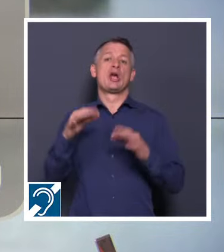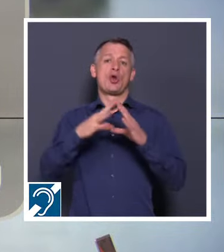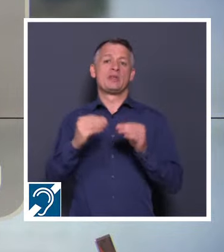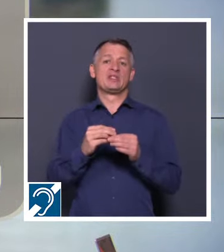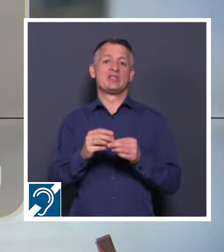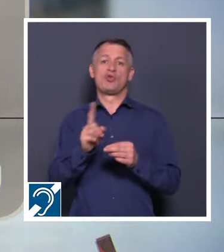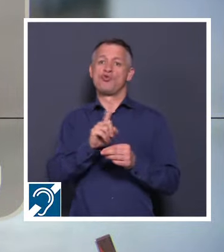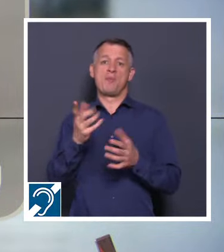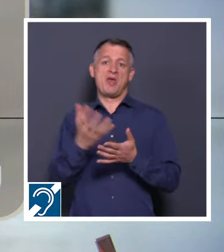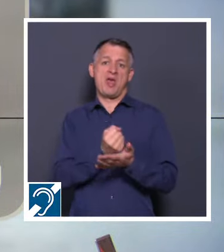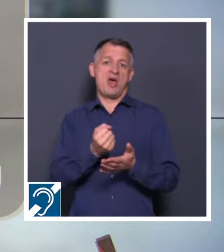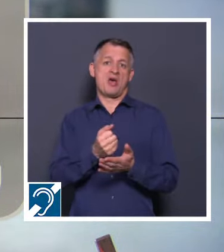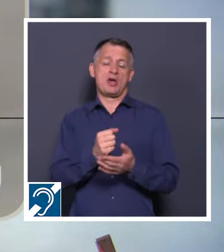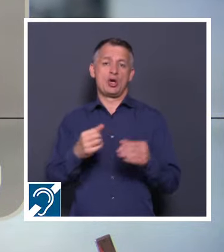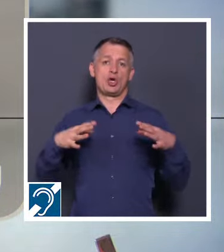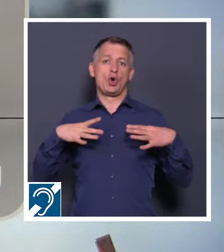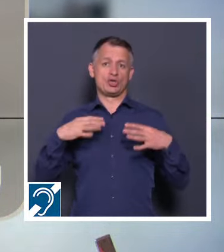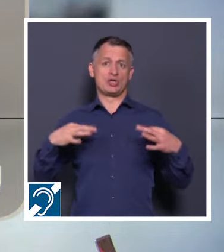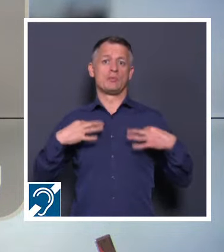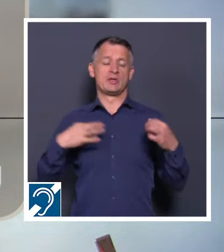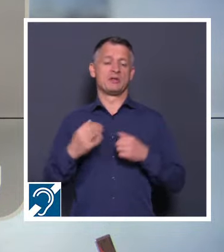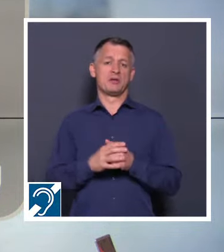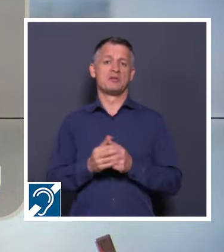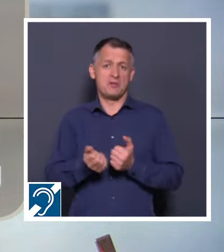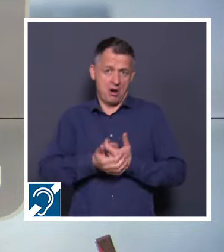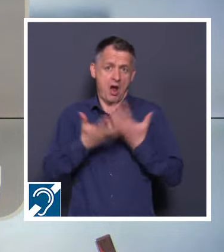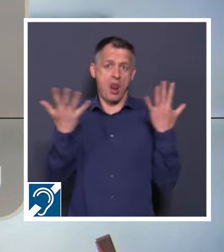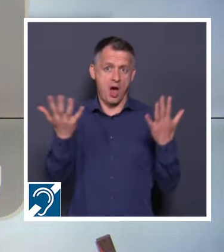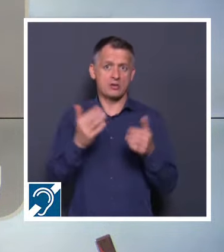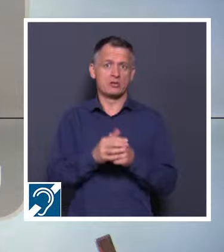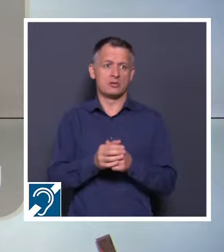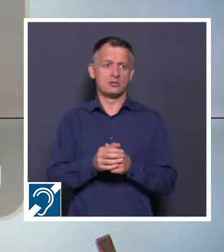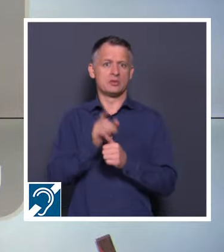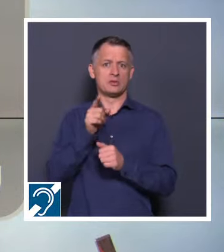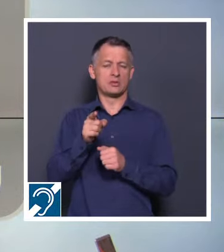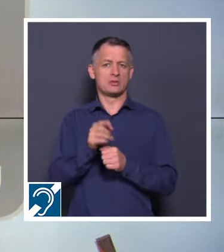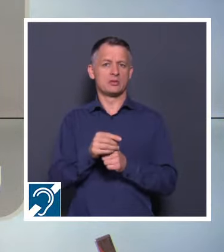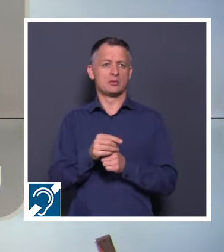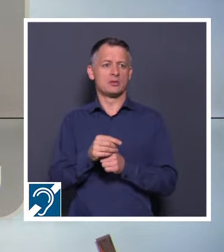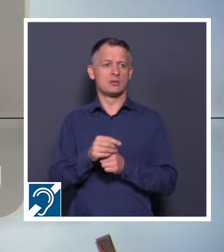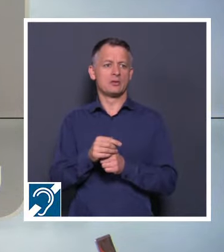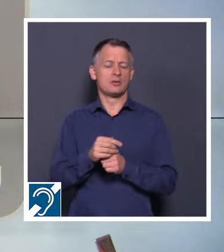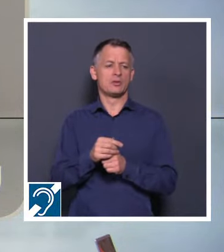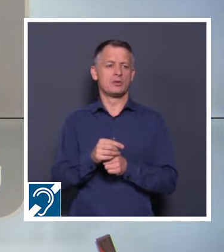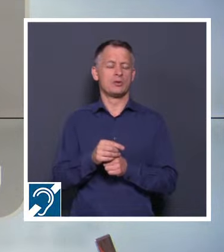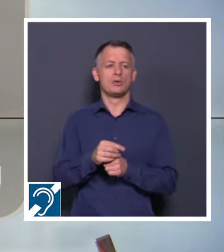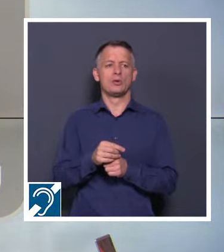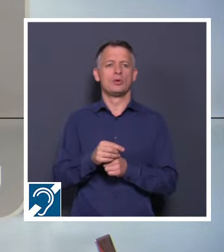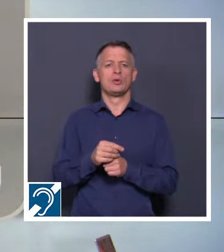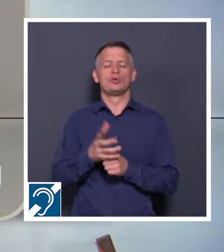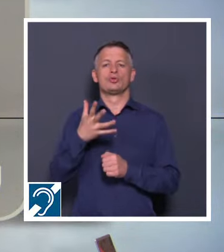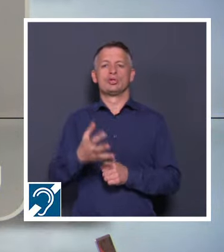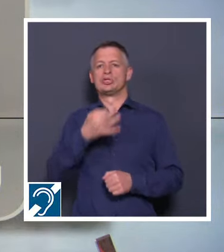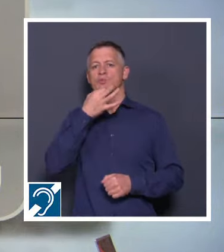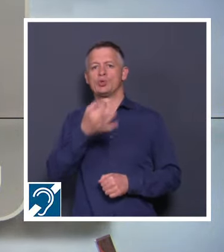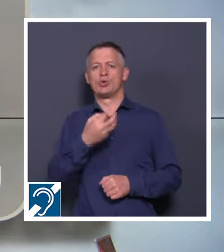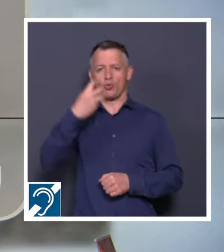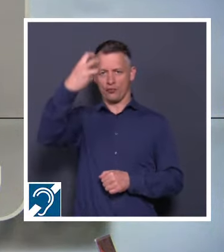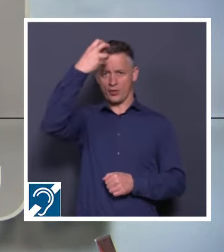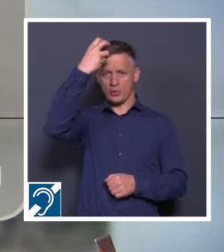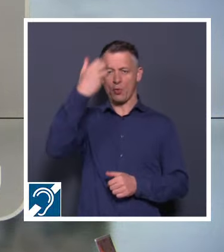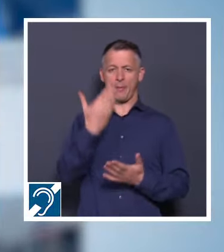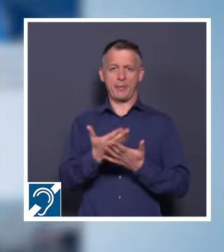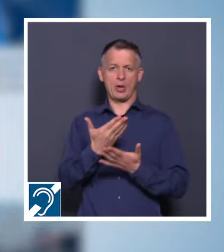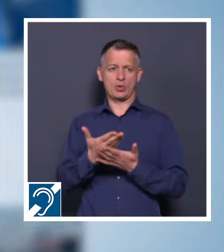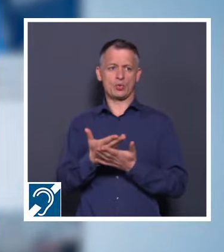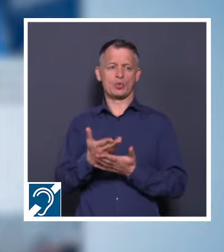că asta este concluzia și vedem ura viscerală pe care o are guvernul față de mediul